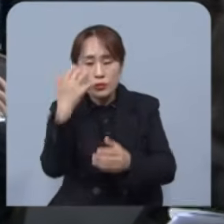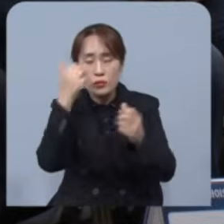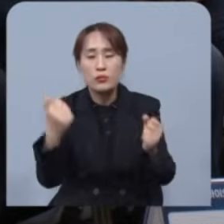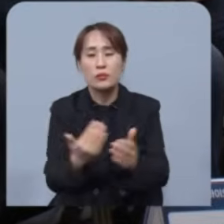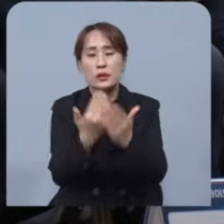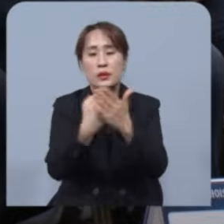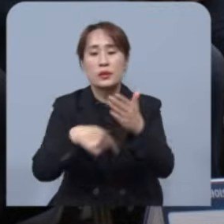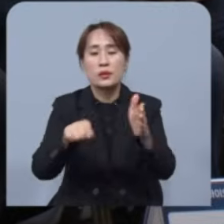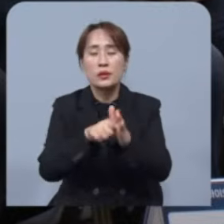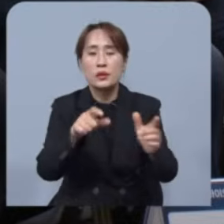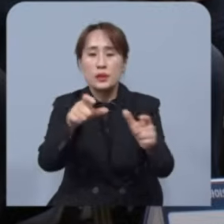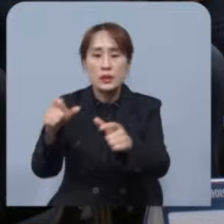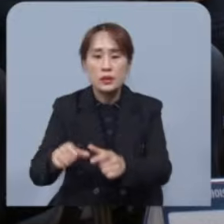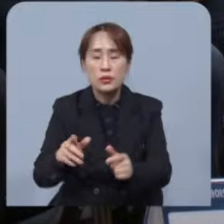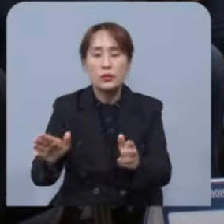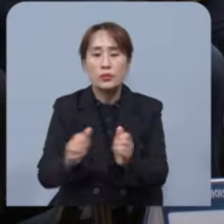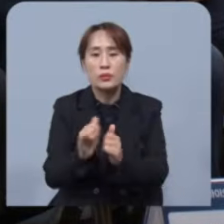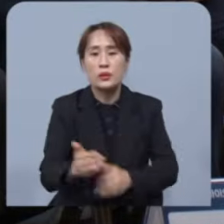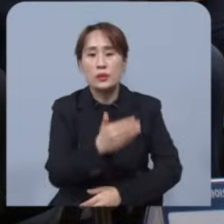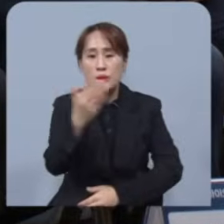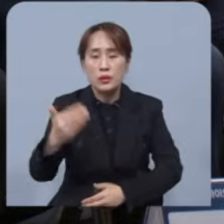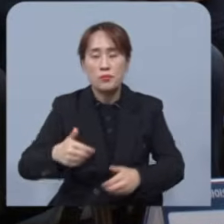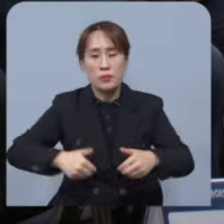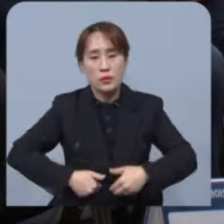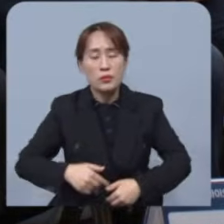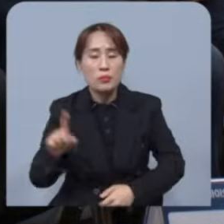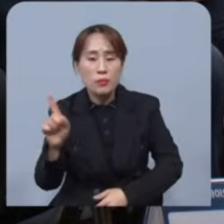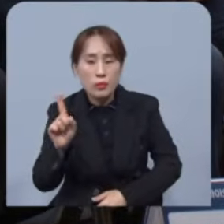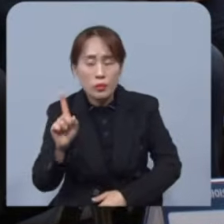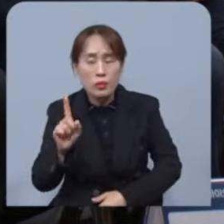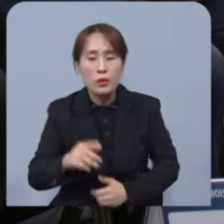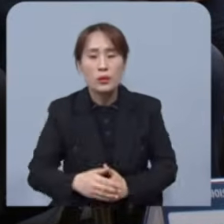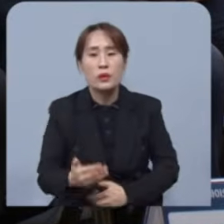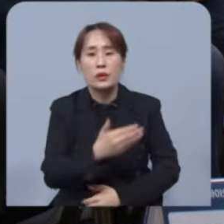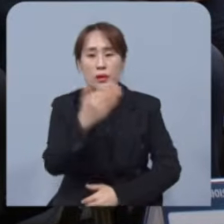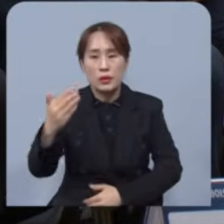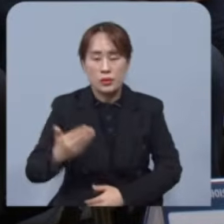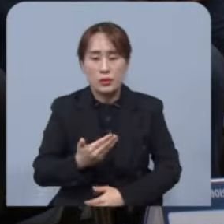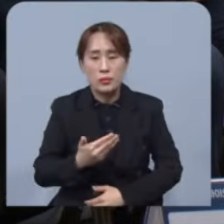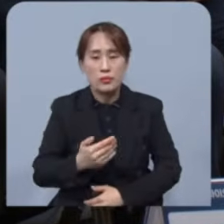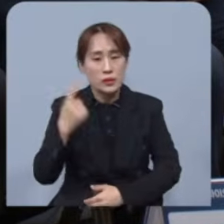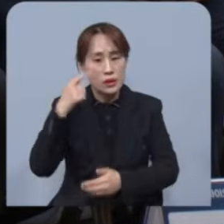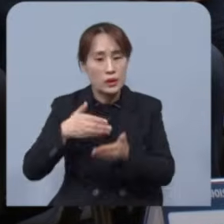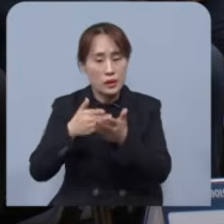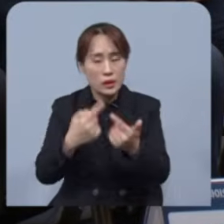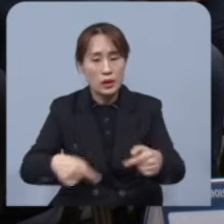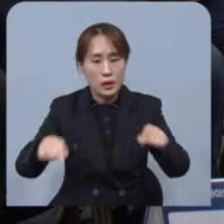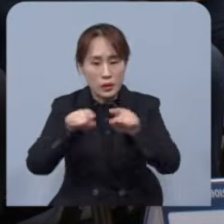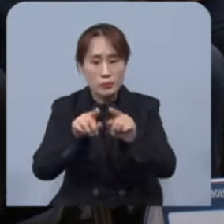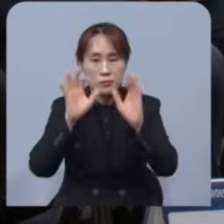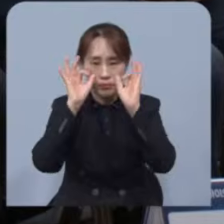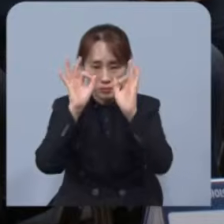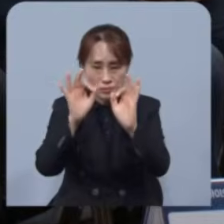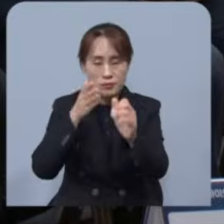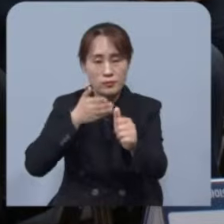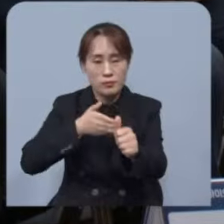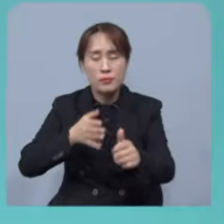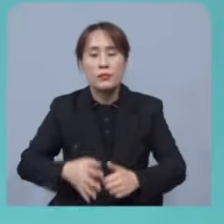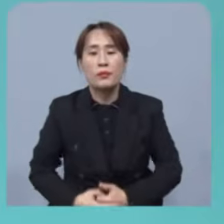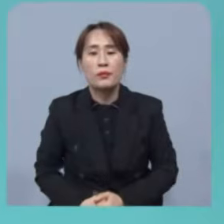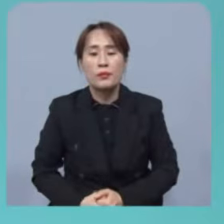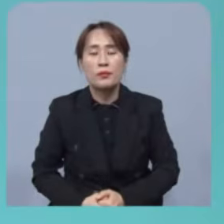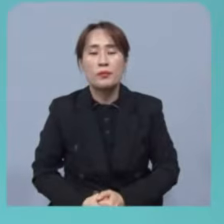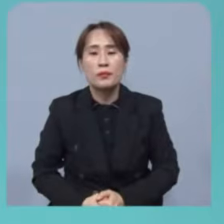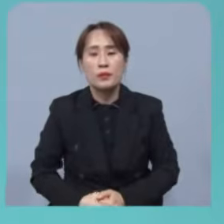발전을 위해서 지역과 도민분들께 필요한 것은 무엇인지 여러분의 제안을 듣고 함께 모색해 보도록 하겠습니다.